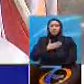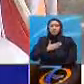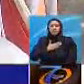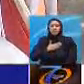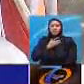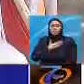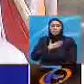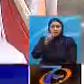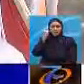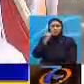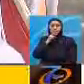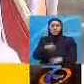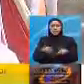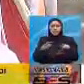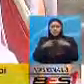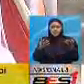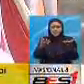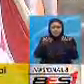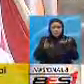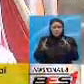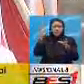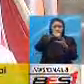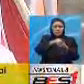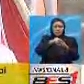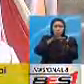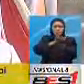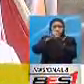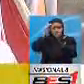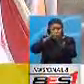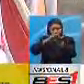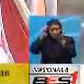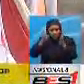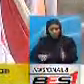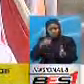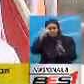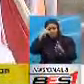of stud cat and